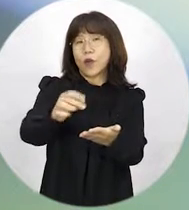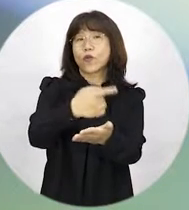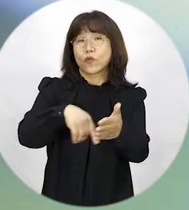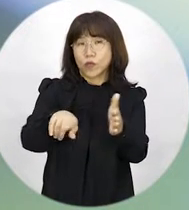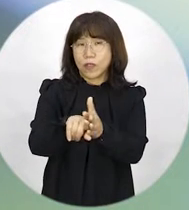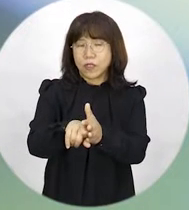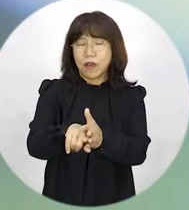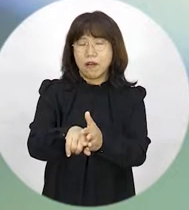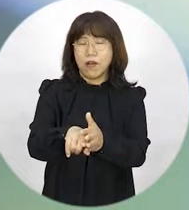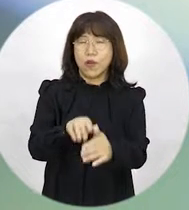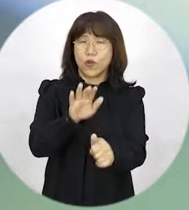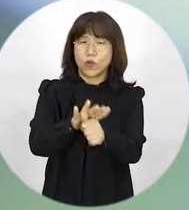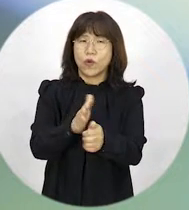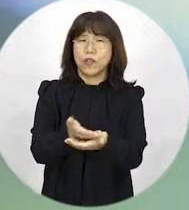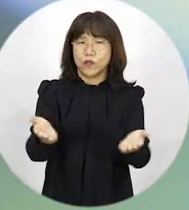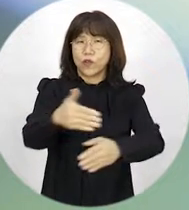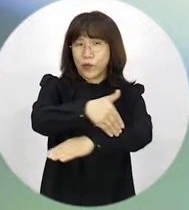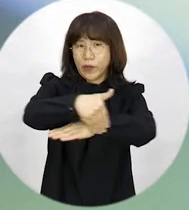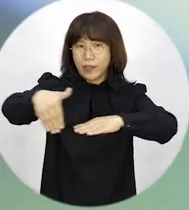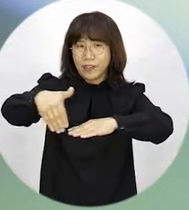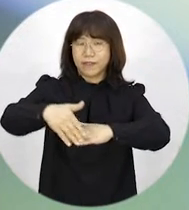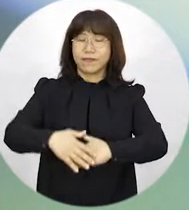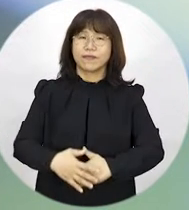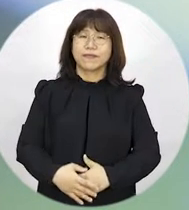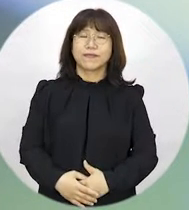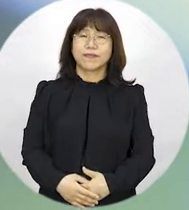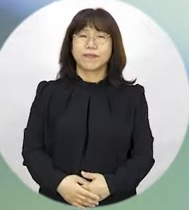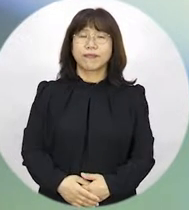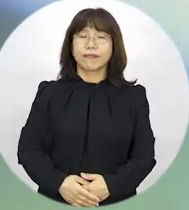지속적으로 편리하게 앱을 이용할 수 있도록 할 계획입니다.